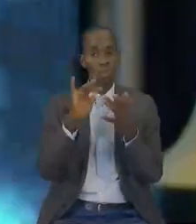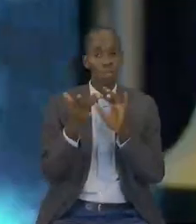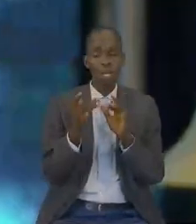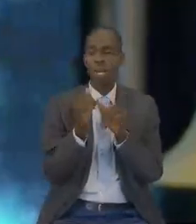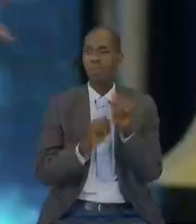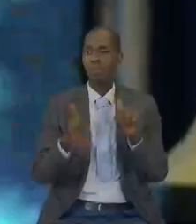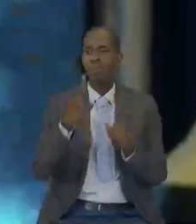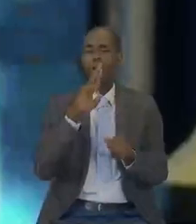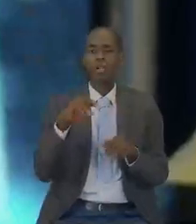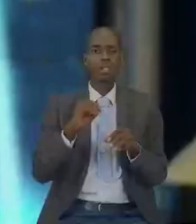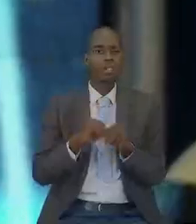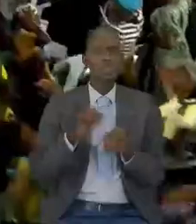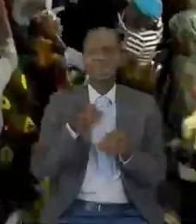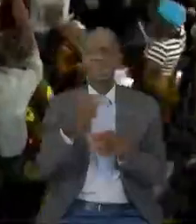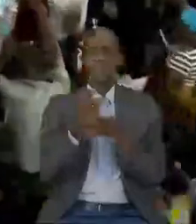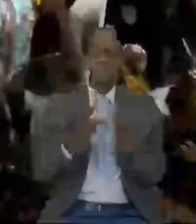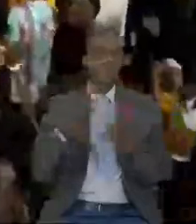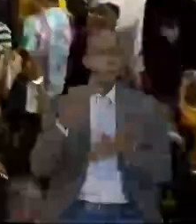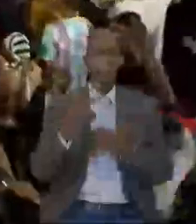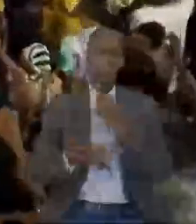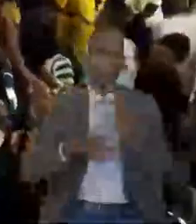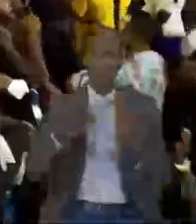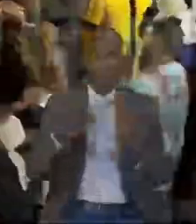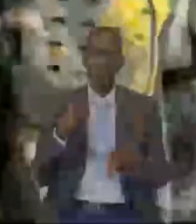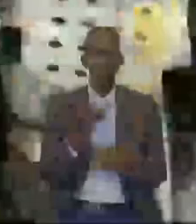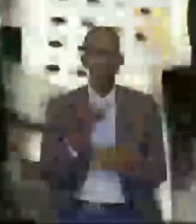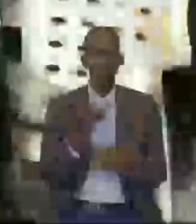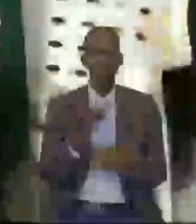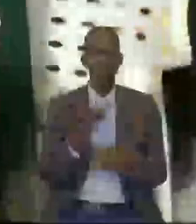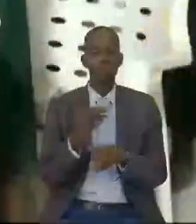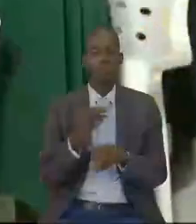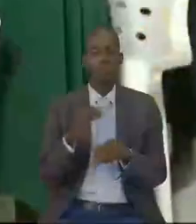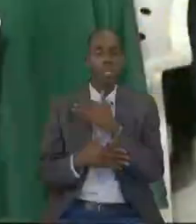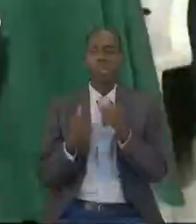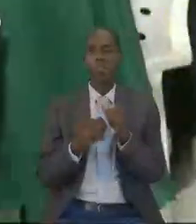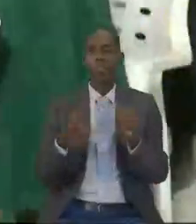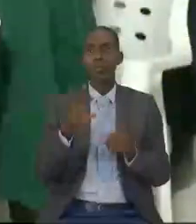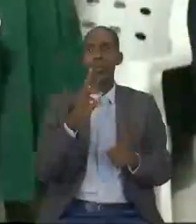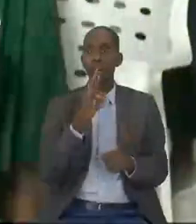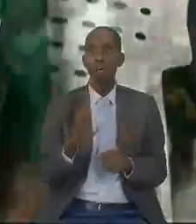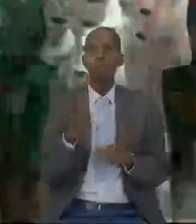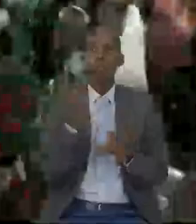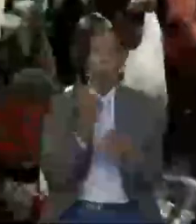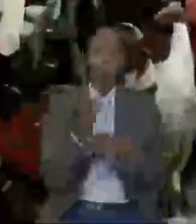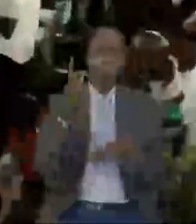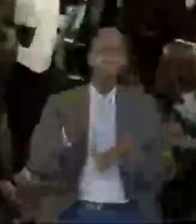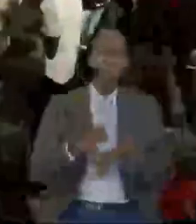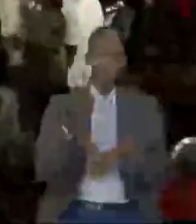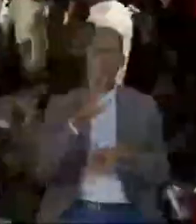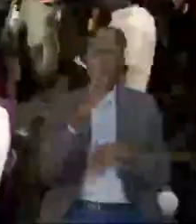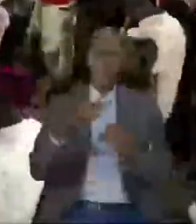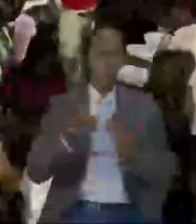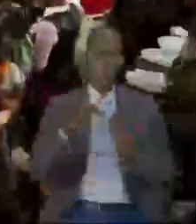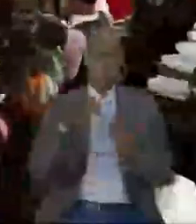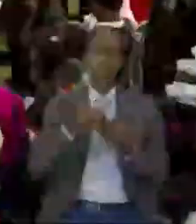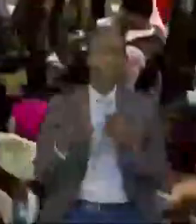n'importe quelle assemblée où vous êtes, n'importe quelle partie du pays, n'importe où vous êtes en Afrique, n'importe où. Mettez la main là où vous avez des problèmes.